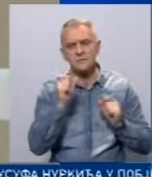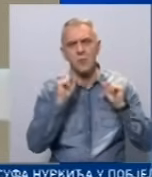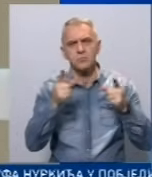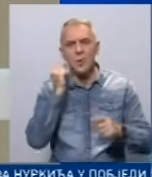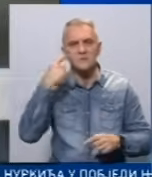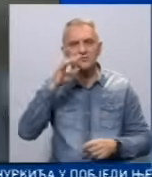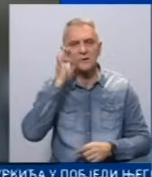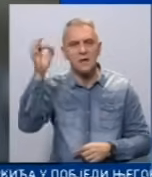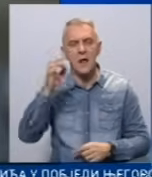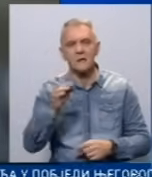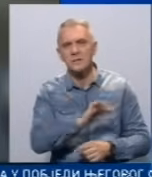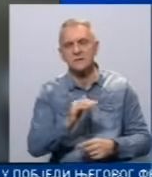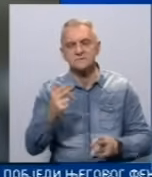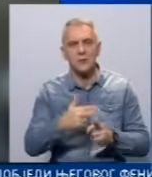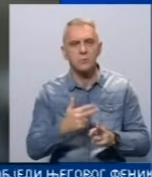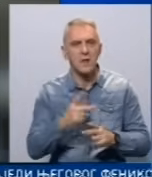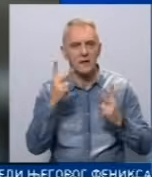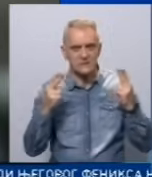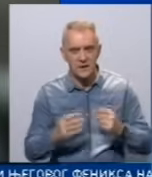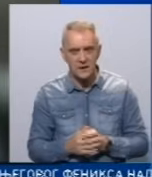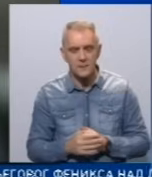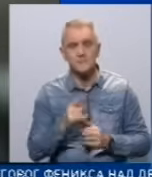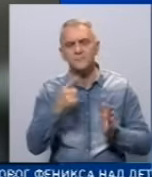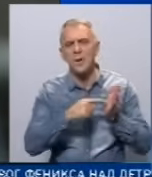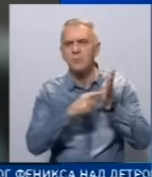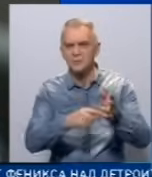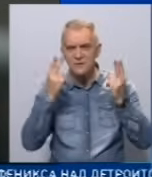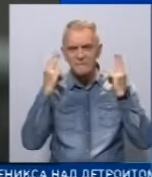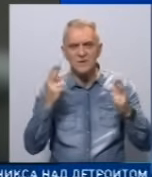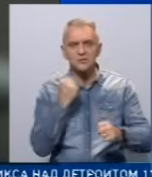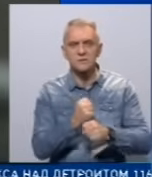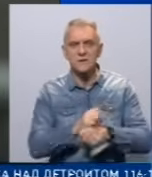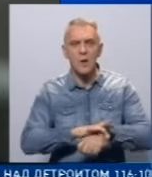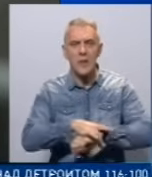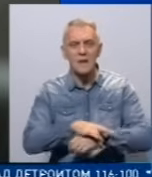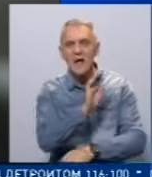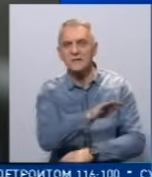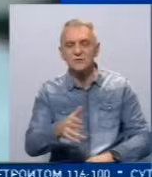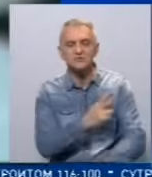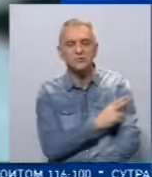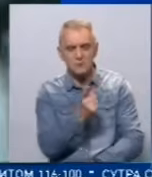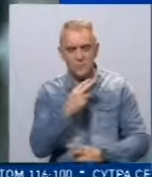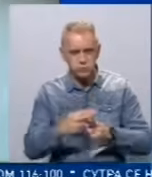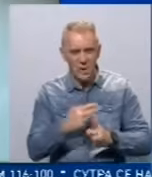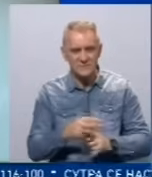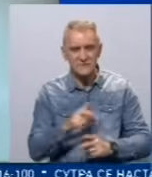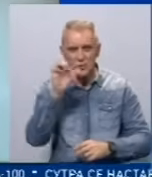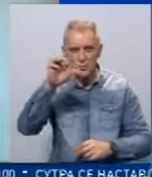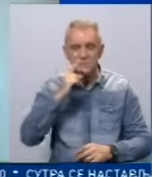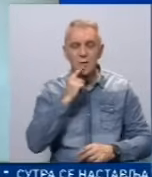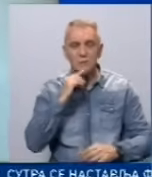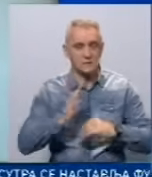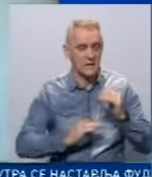dan djece oboljele i liječene od raka. Ukazano je na važnost rada klinike za dječje bolesti Tuzla u okviru koje se